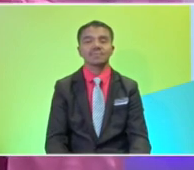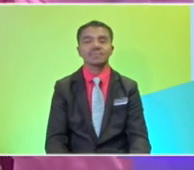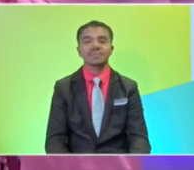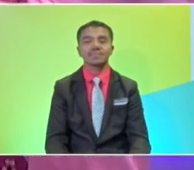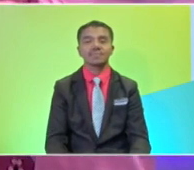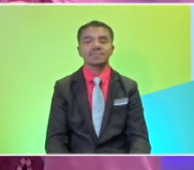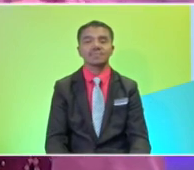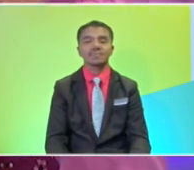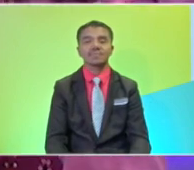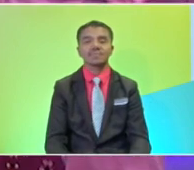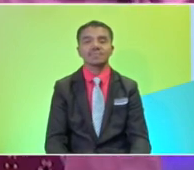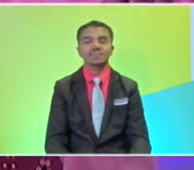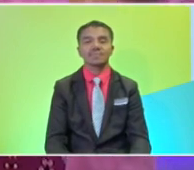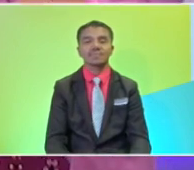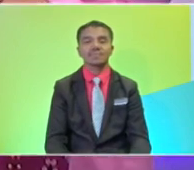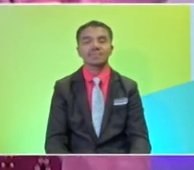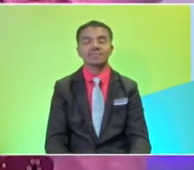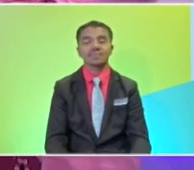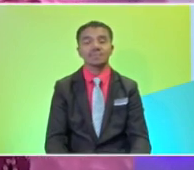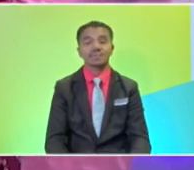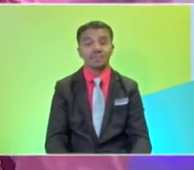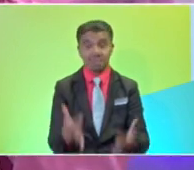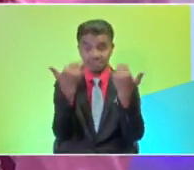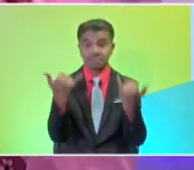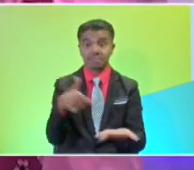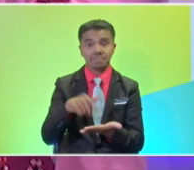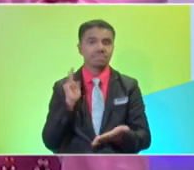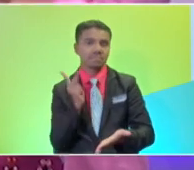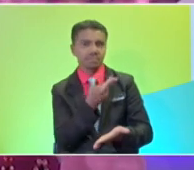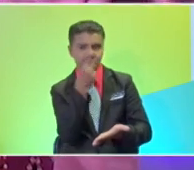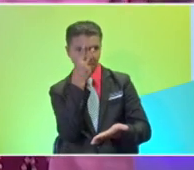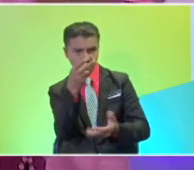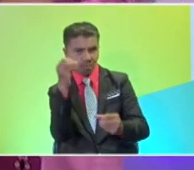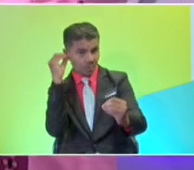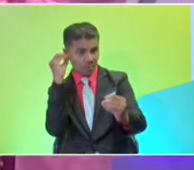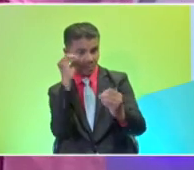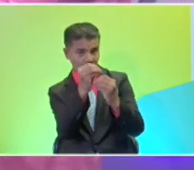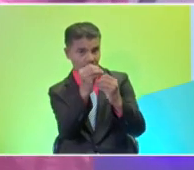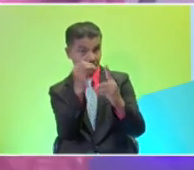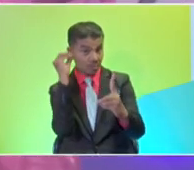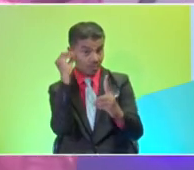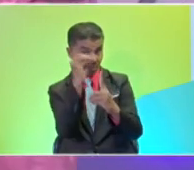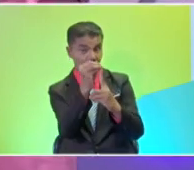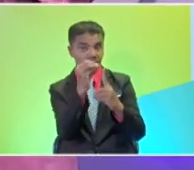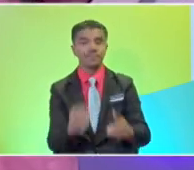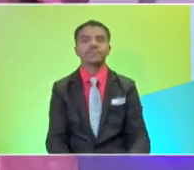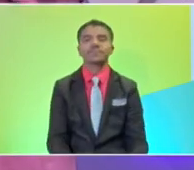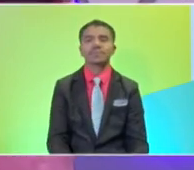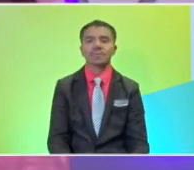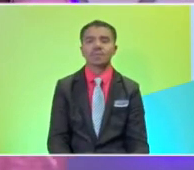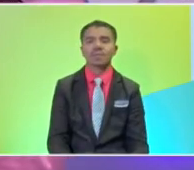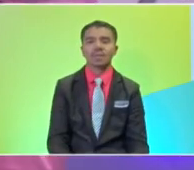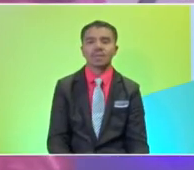alahdafatiah kita akan fokus pada beberapa objektif tertentu pada hari ini pertama kita akan kenal pasti apakah dia sebenarnya bahan